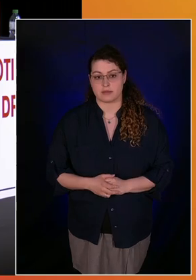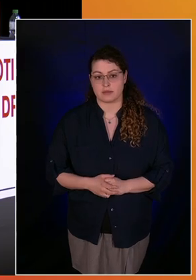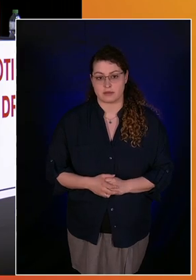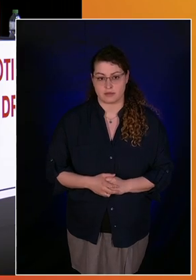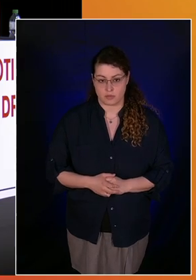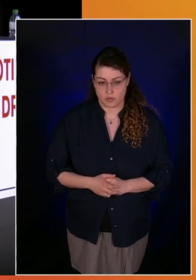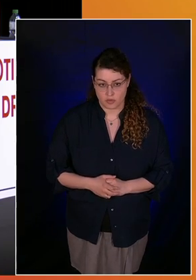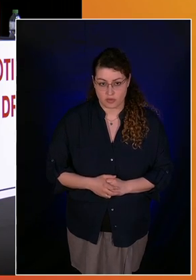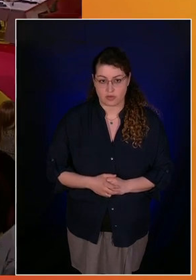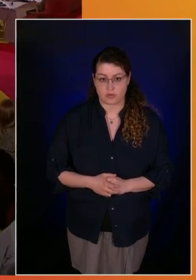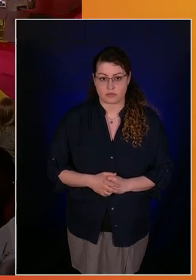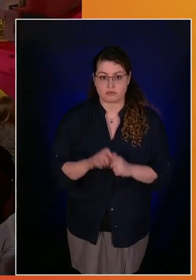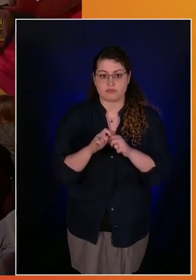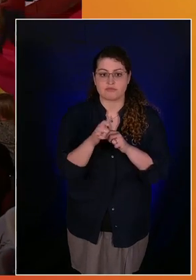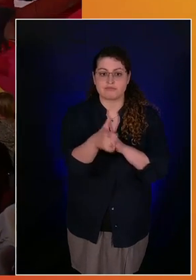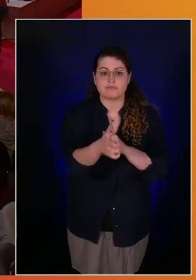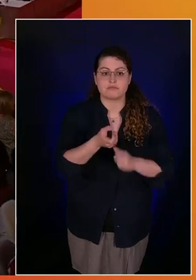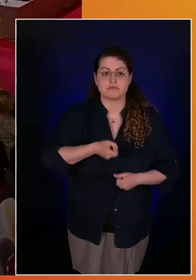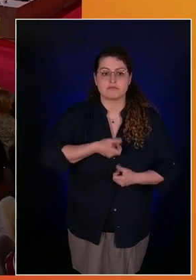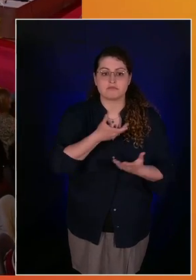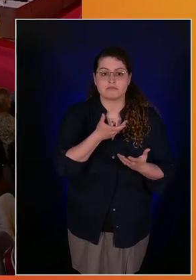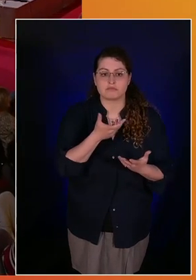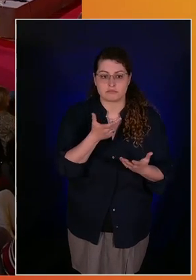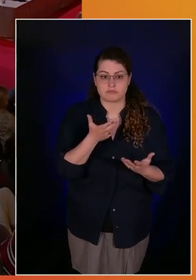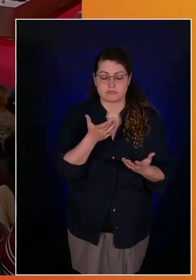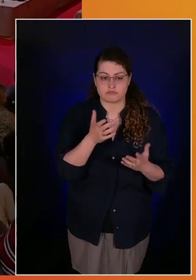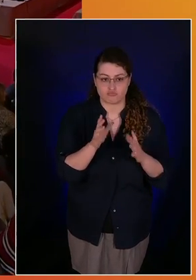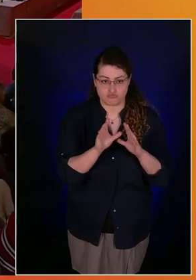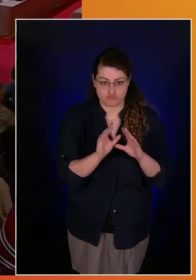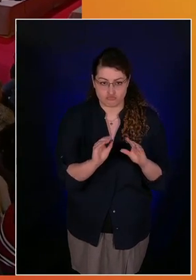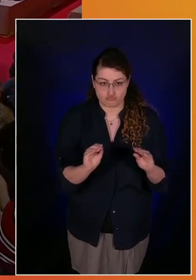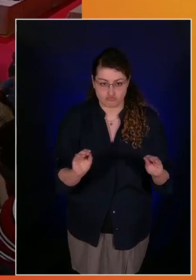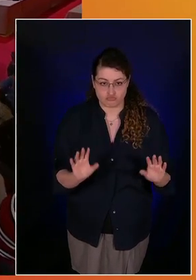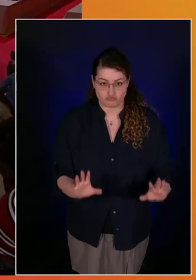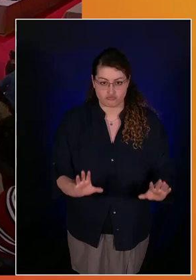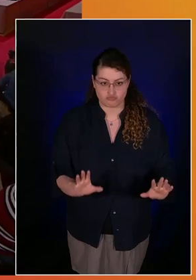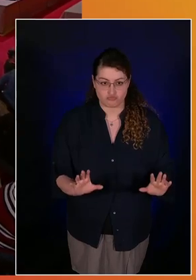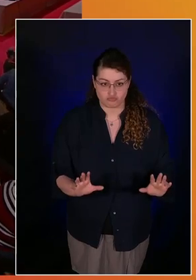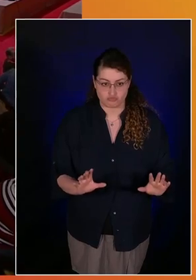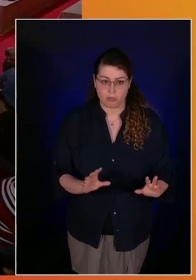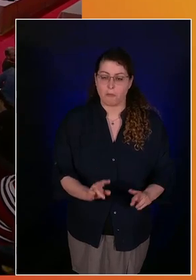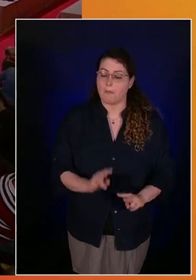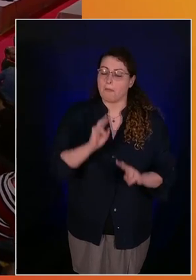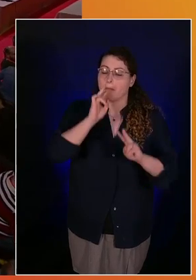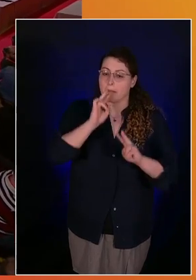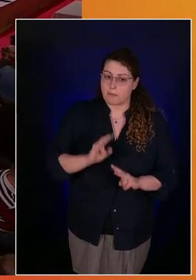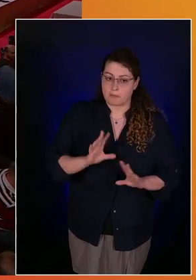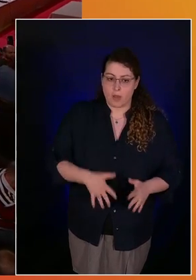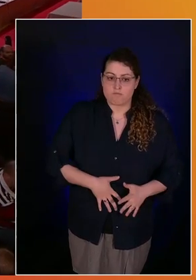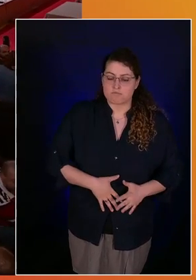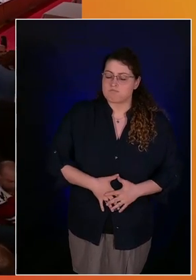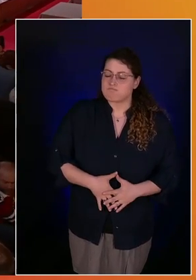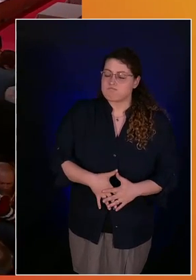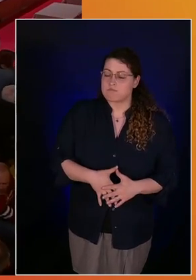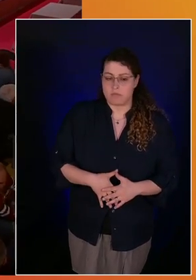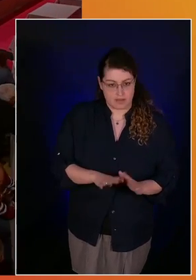donc je vais passer tranquillement et sereinement on va tous respirer bien fort avec le ventre